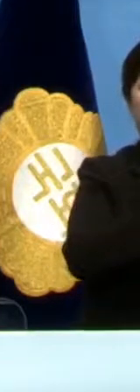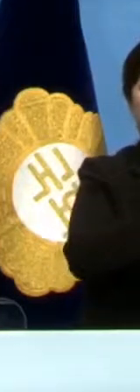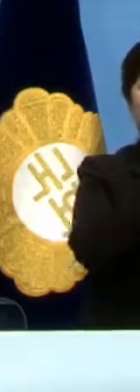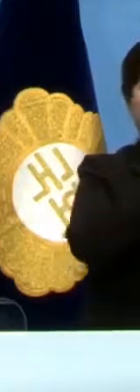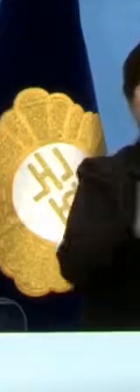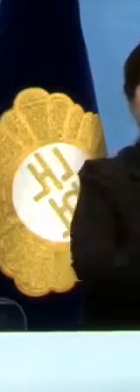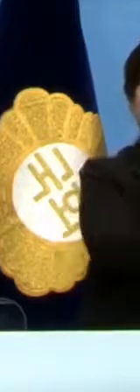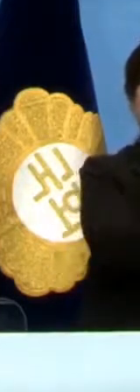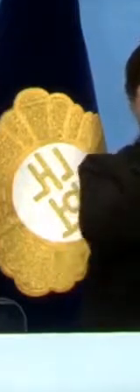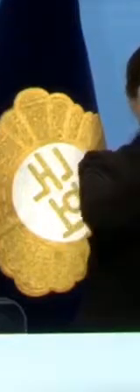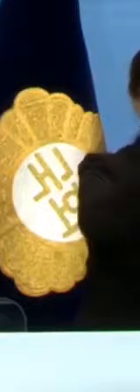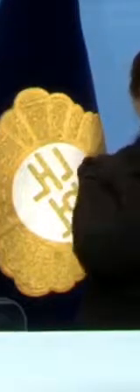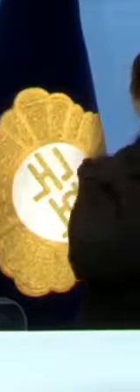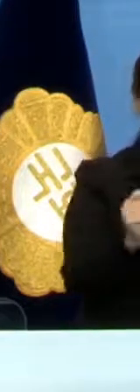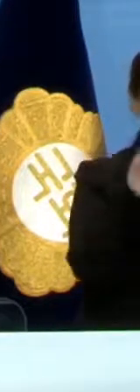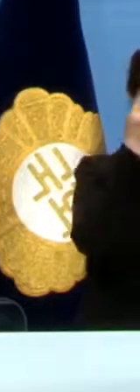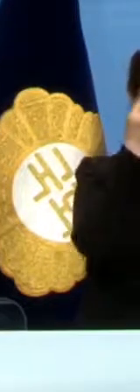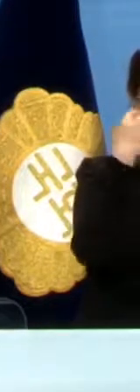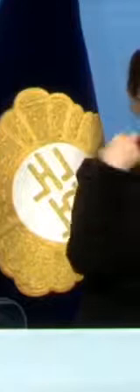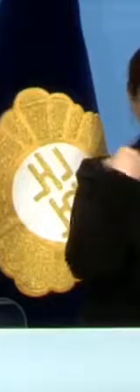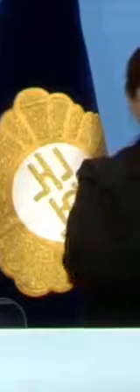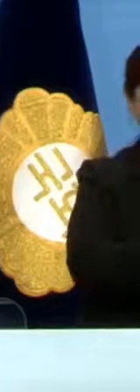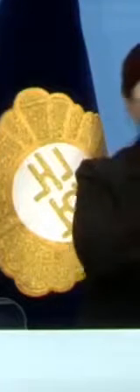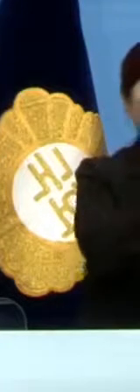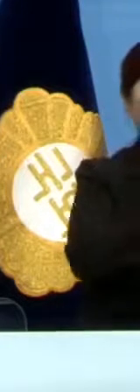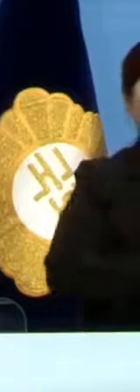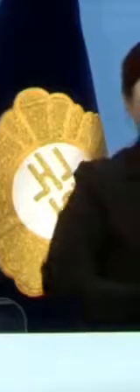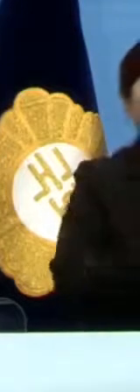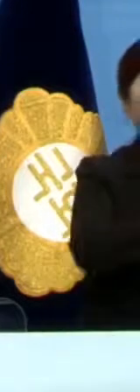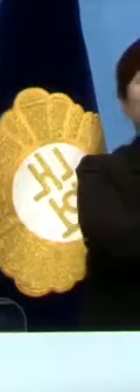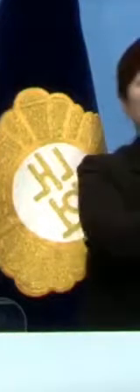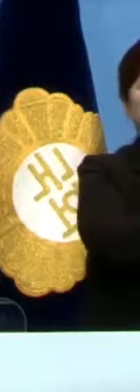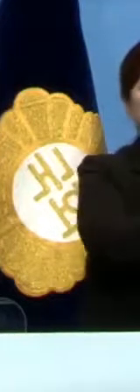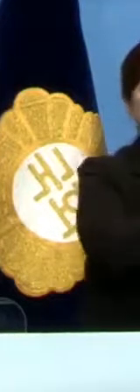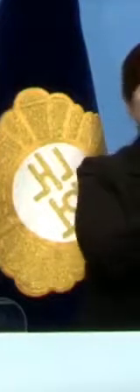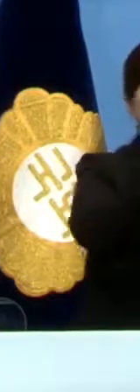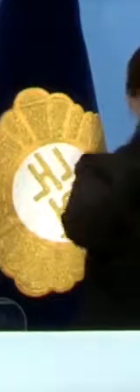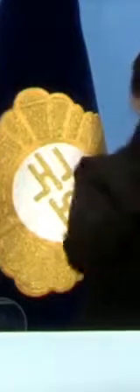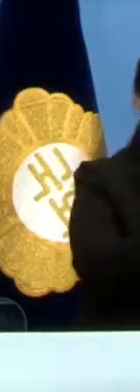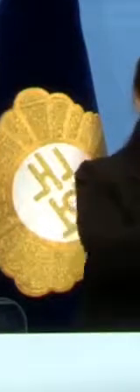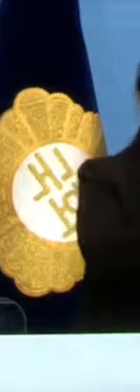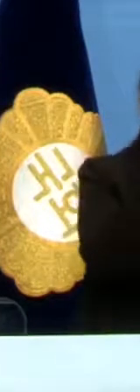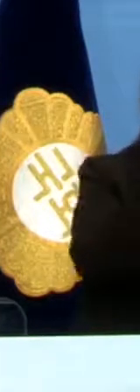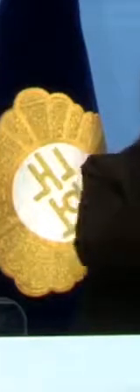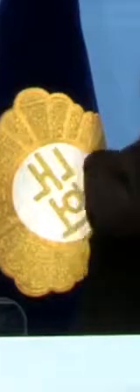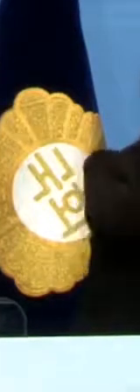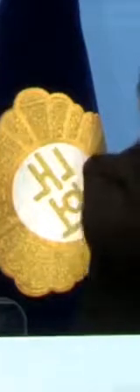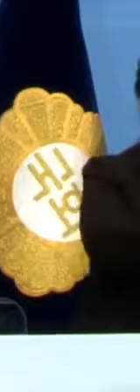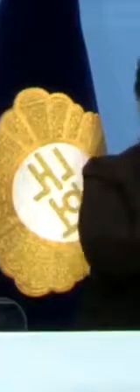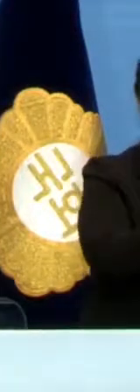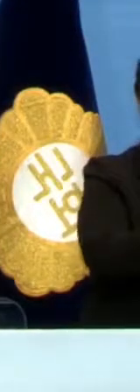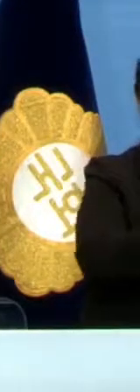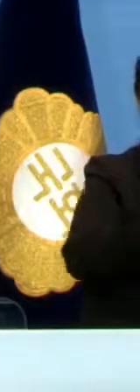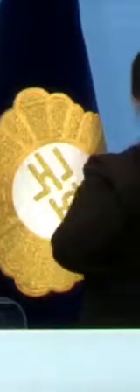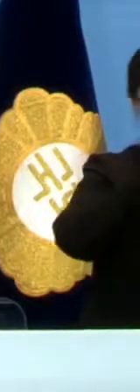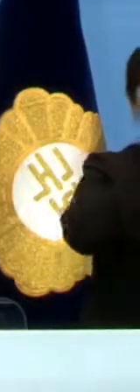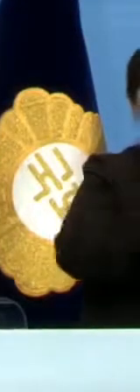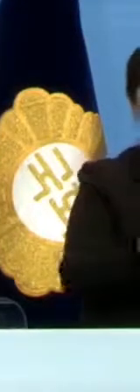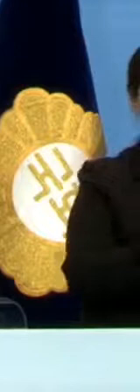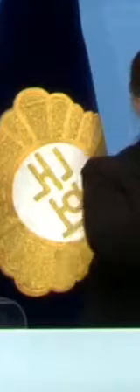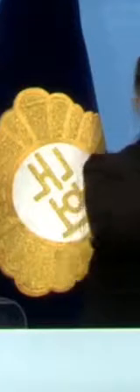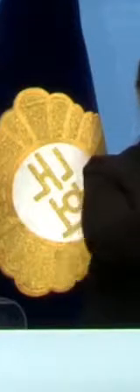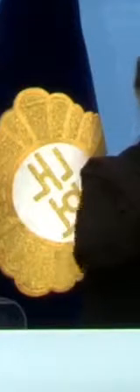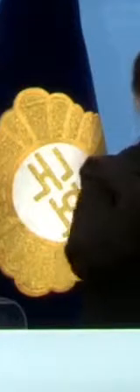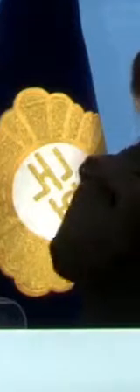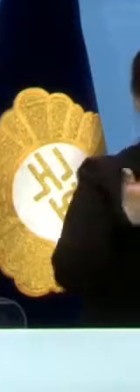부산 발전의 마중물 역할을 하고자 합니다. 특히 가덕도 신공항 추진은 일개 국제공항을 유치하는 수준을